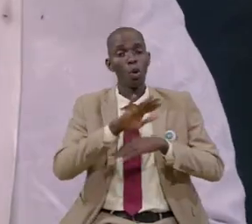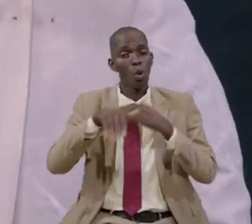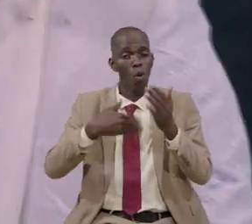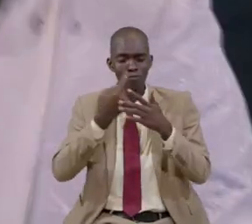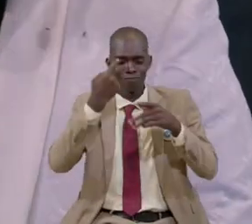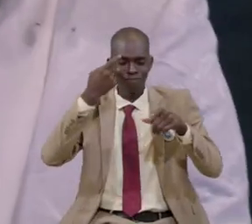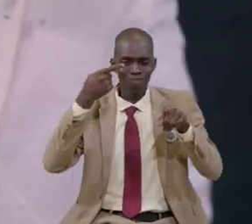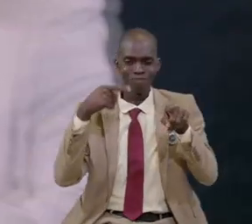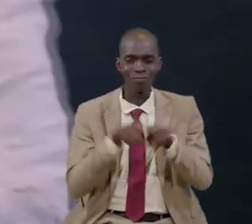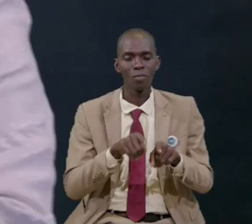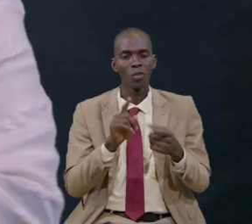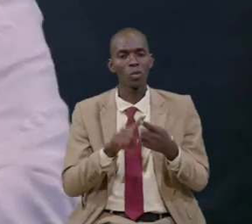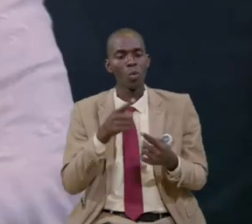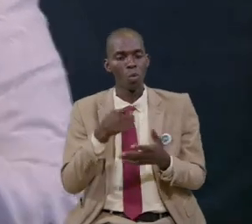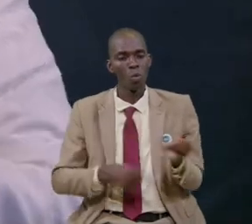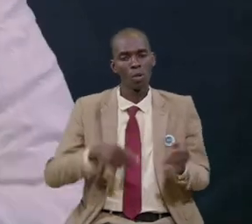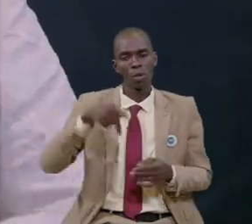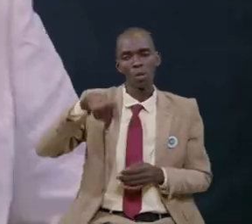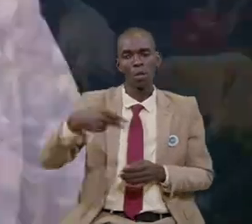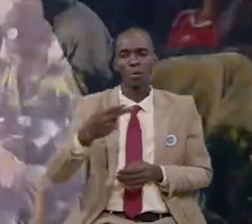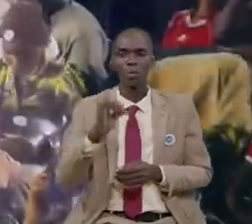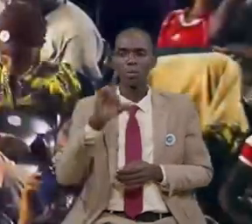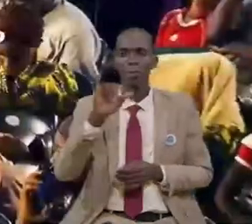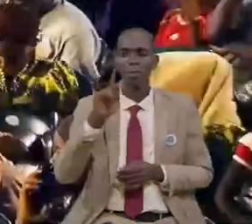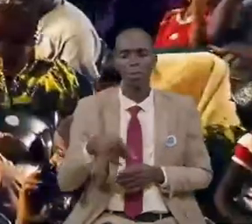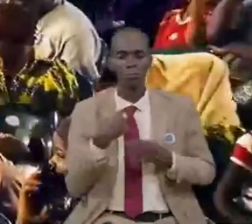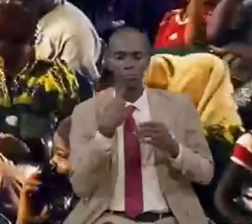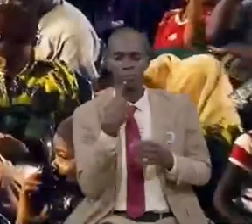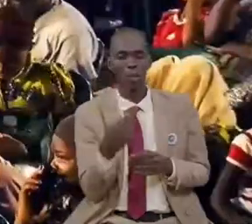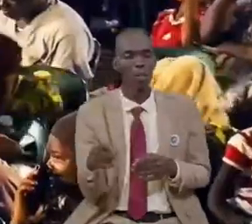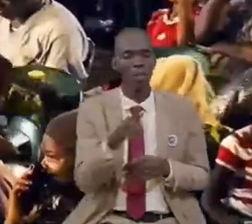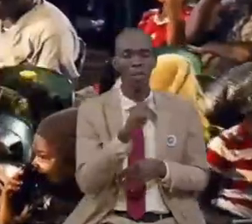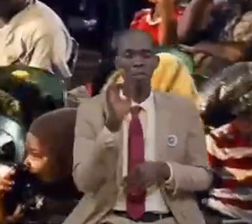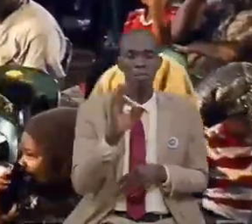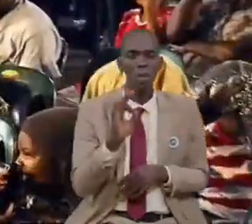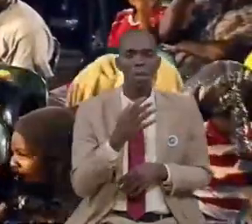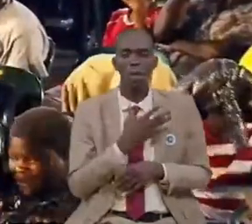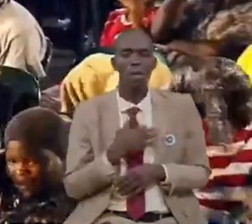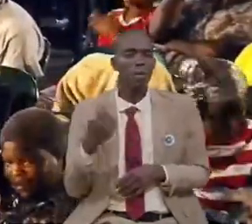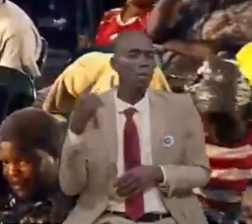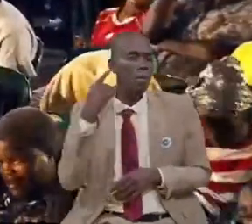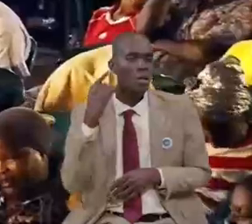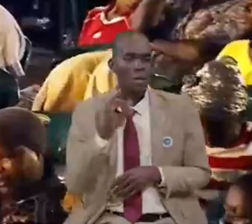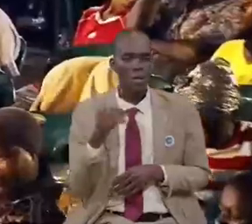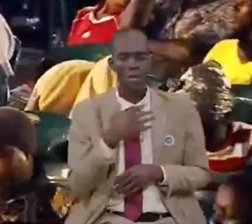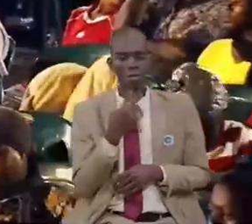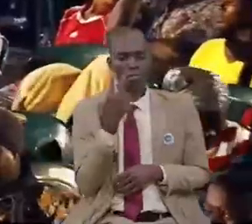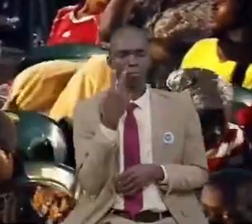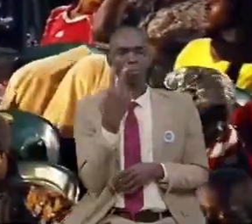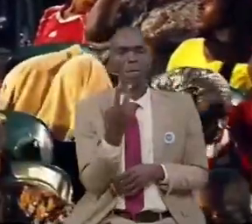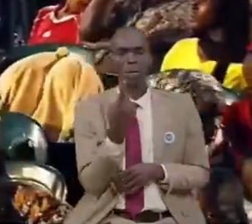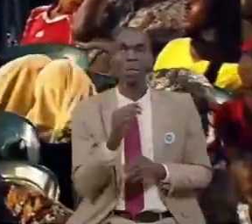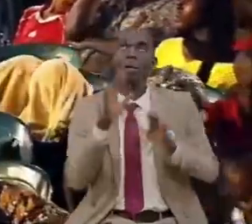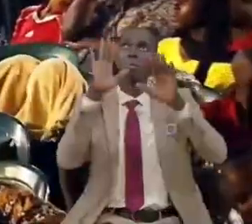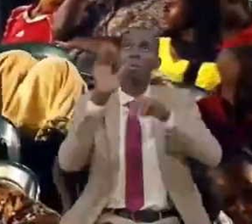La foule tout entière était attentive à ce que disait Philippe lorsqu'elle apprit et vit les miracles qu'il faisait. Voilà le